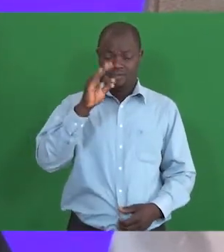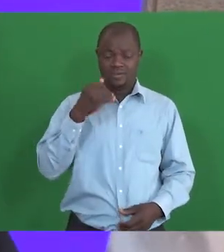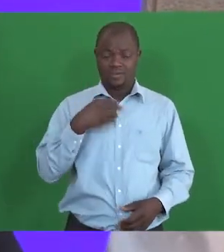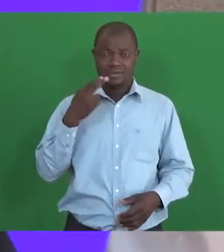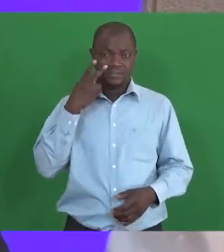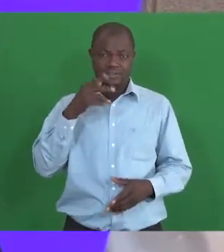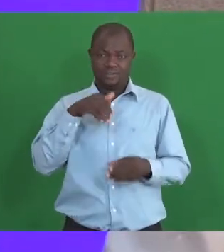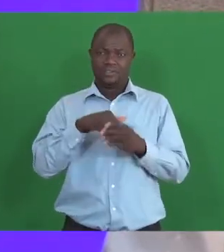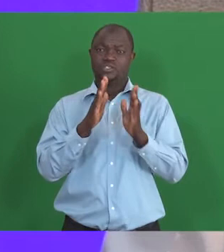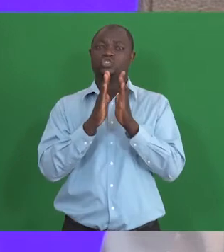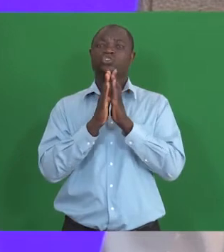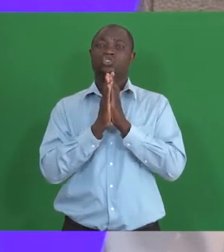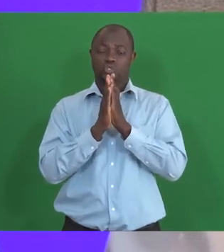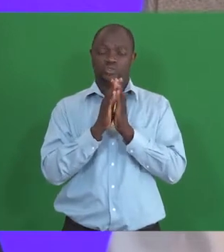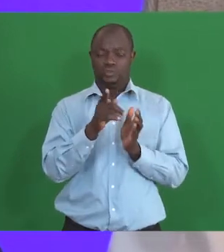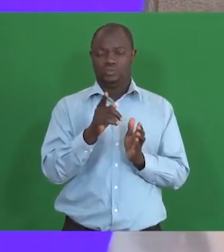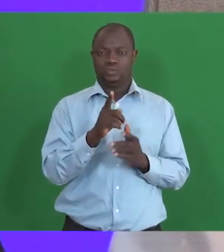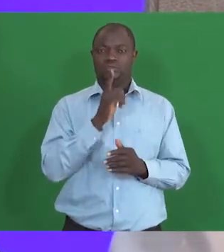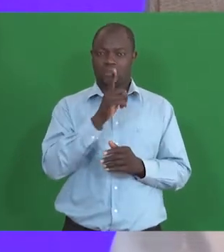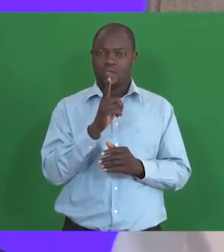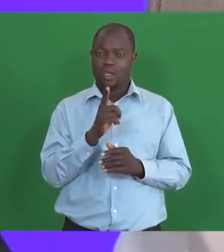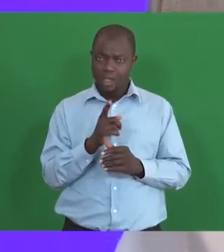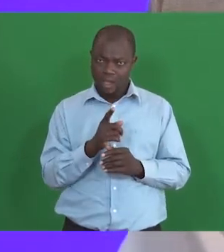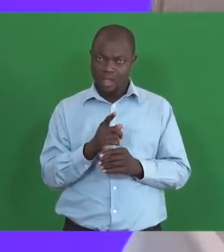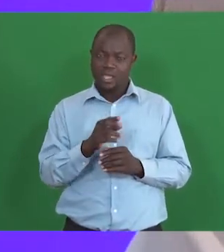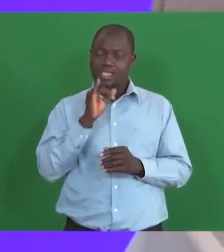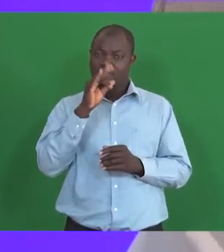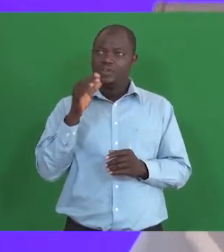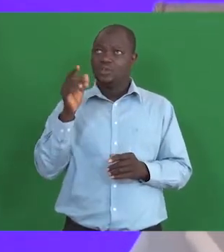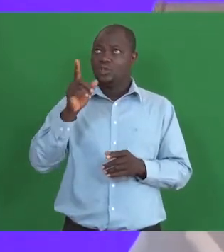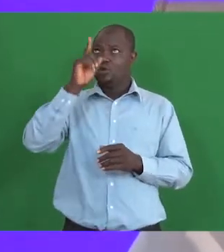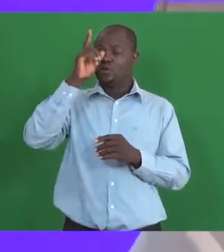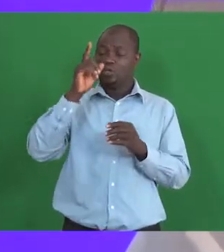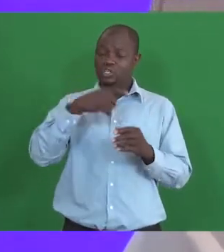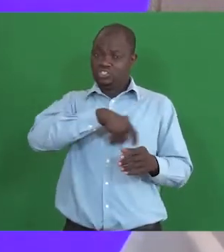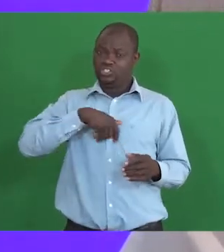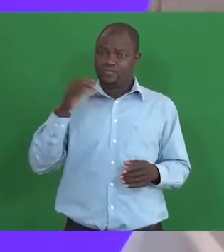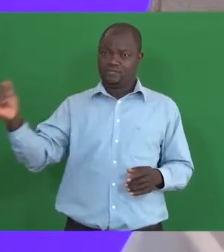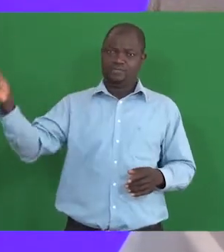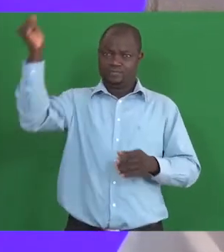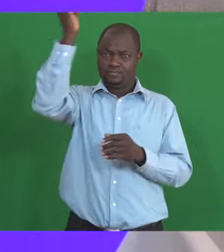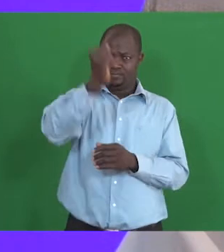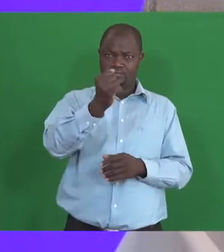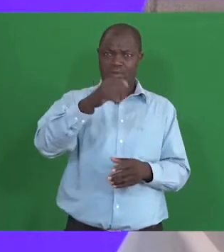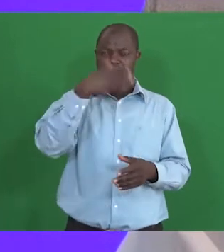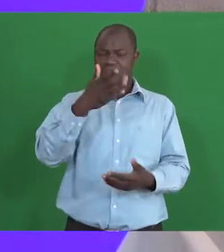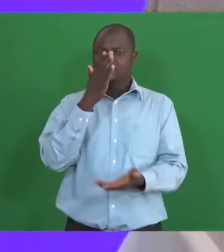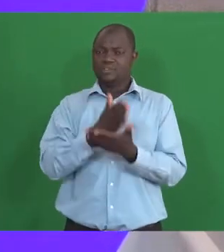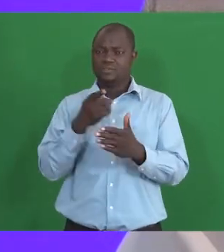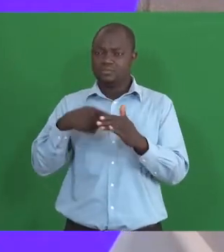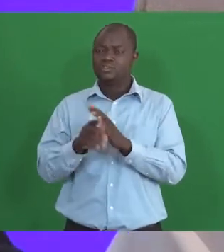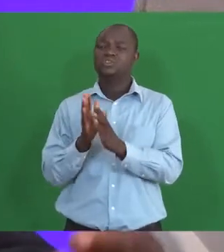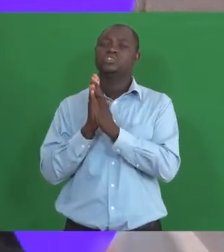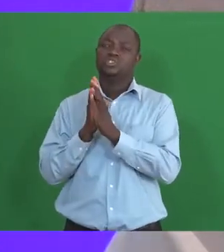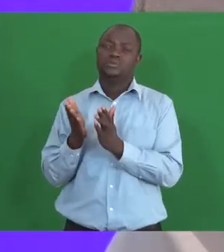yataurwa ichitendero yekuti kana mambo apinda umambo woenda kuchechi,